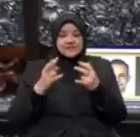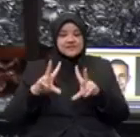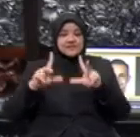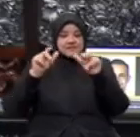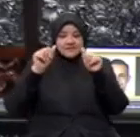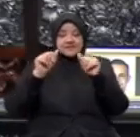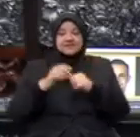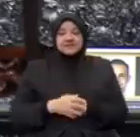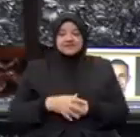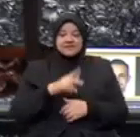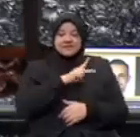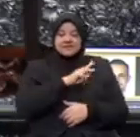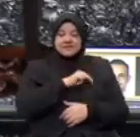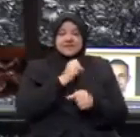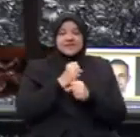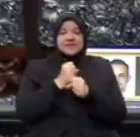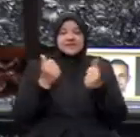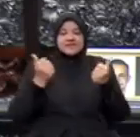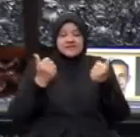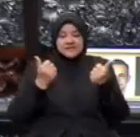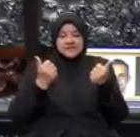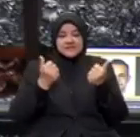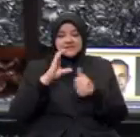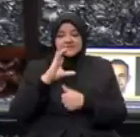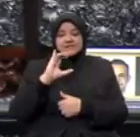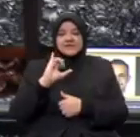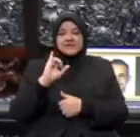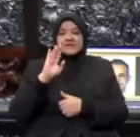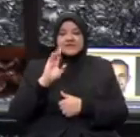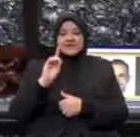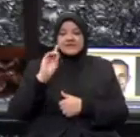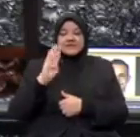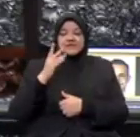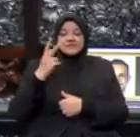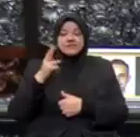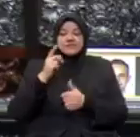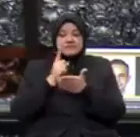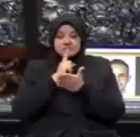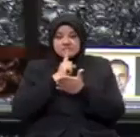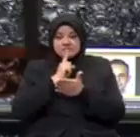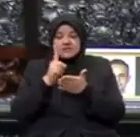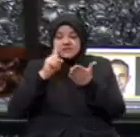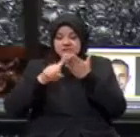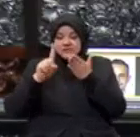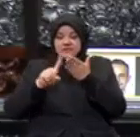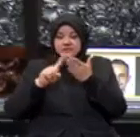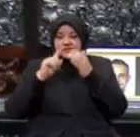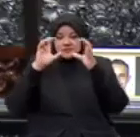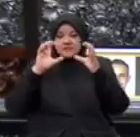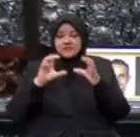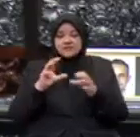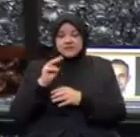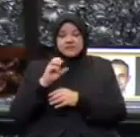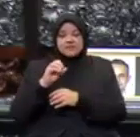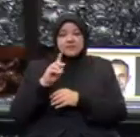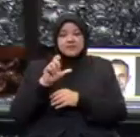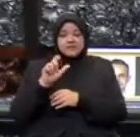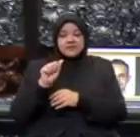termaju, Kementerian Kerja Raya melalui CIDB telah mengenalpasti pembinaan kaedah secara modular